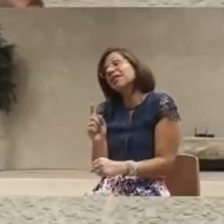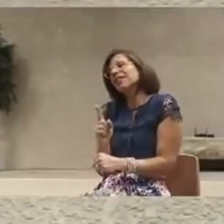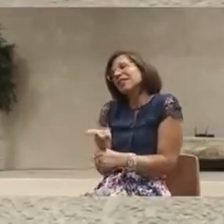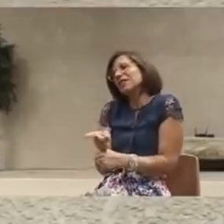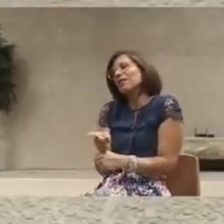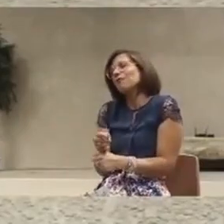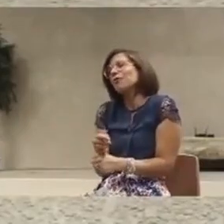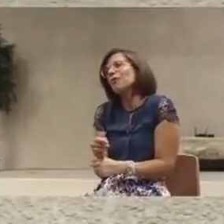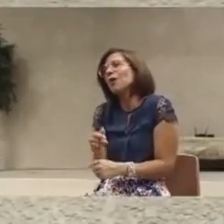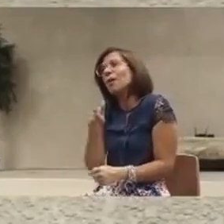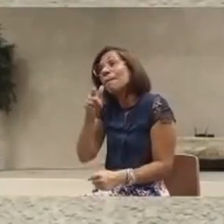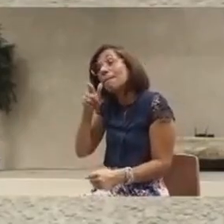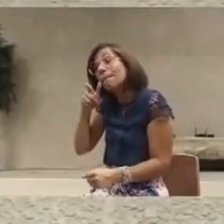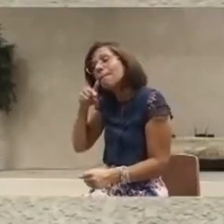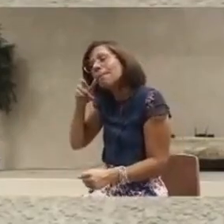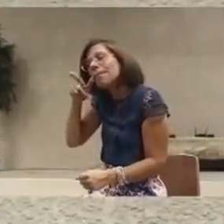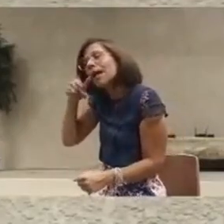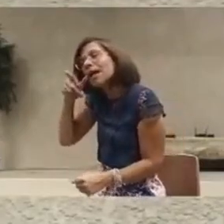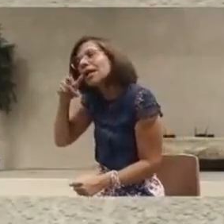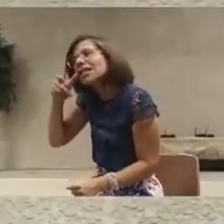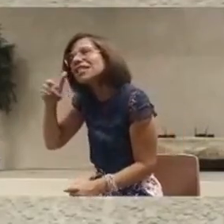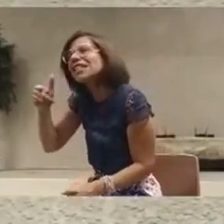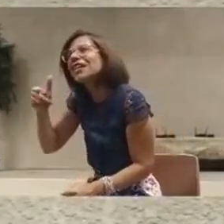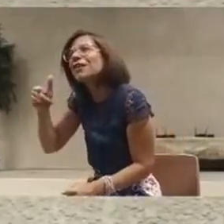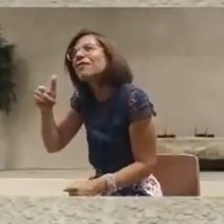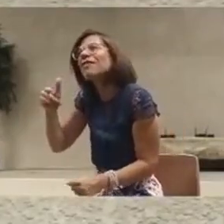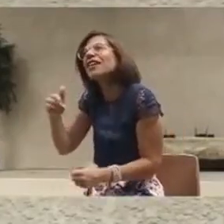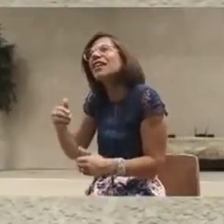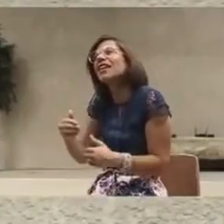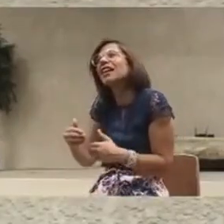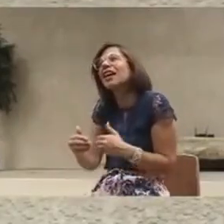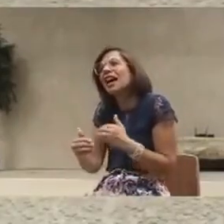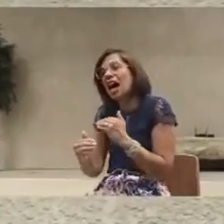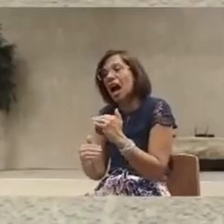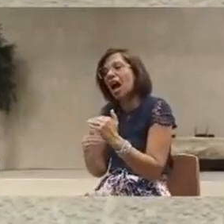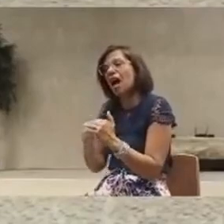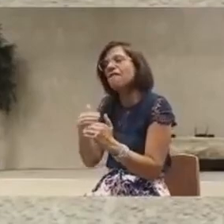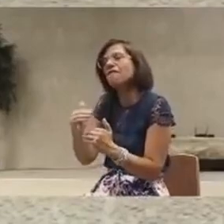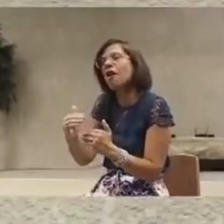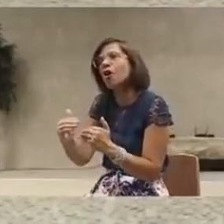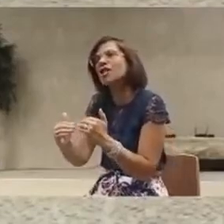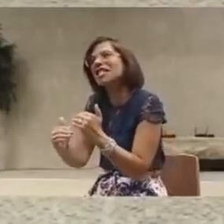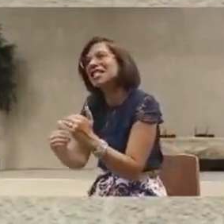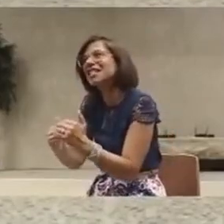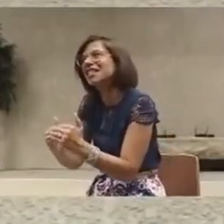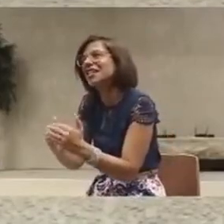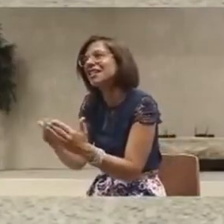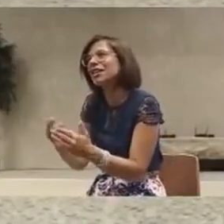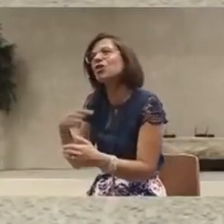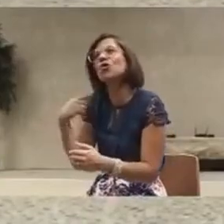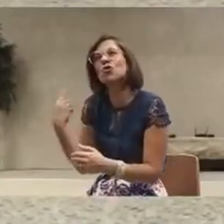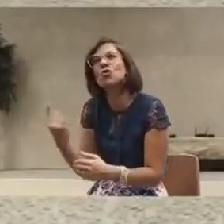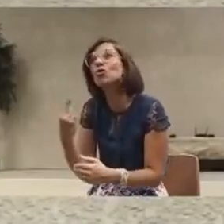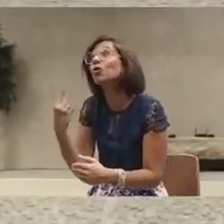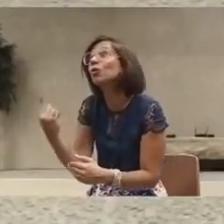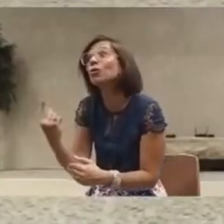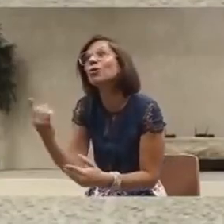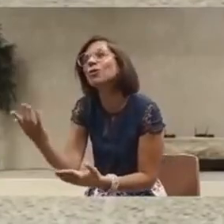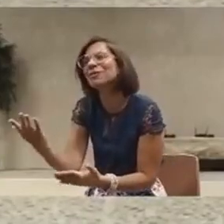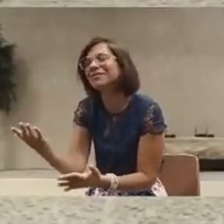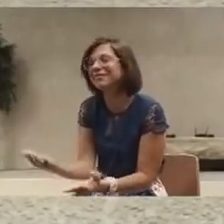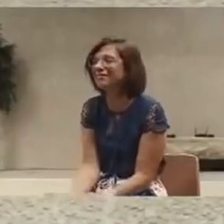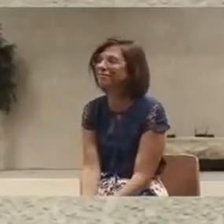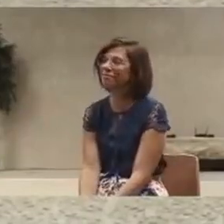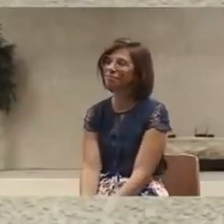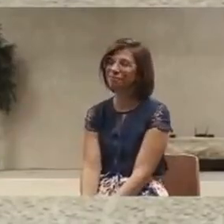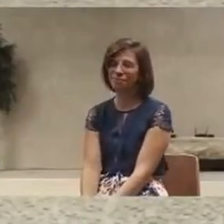pas. Quand j'étais au Burkina, on a reçu par le missionnaire Bertolon, qui a rejoint aussi le Seigneur